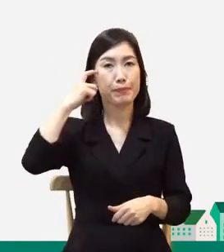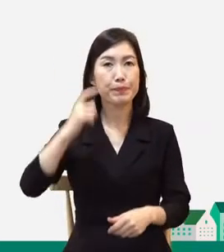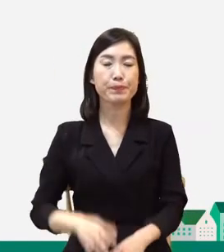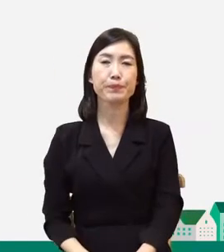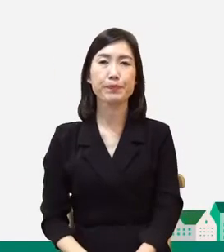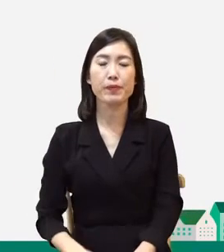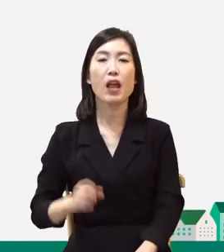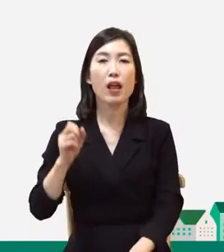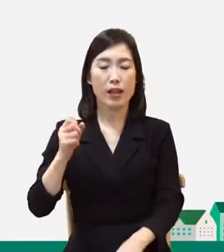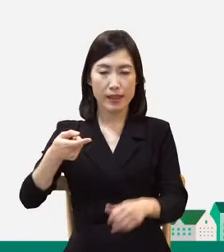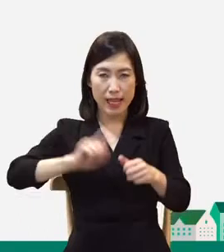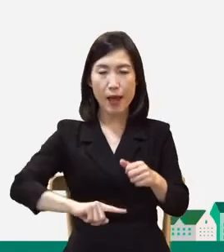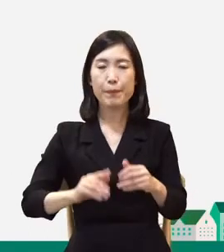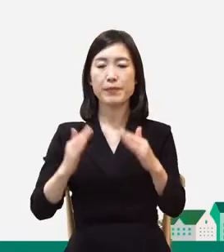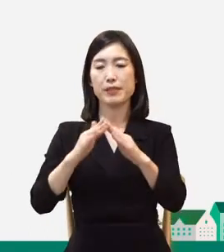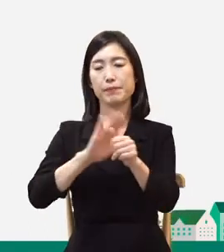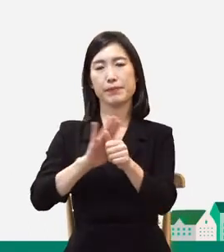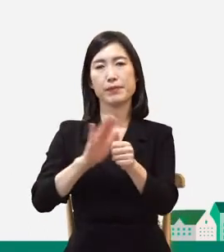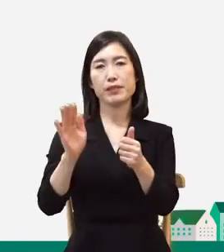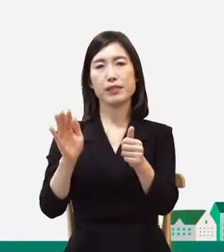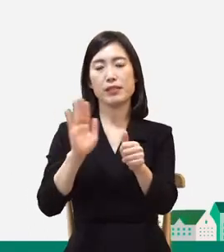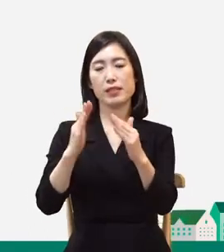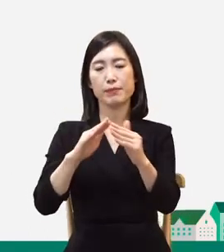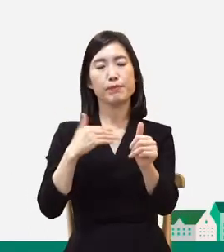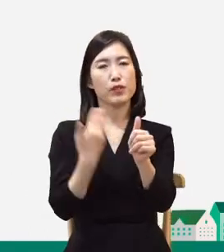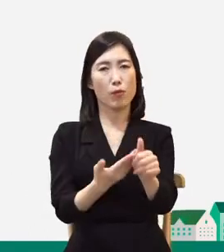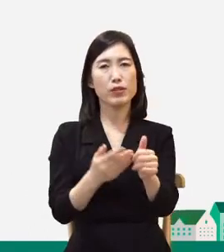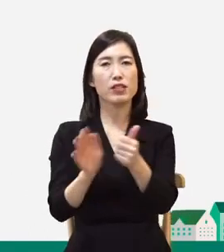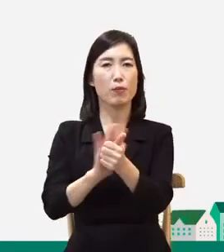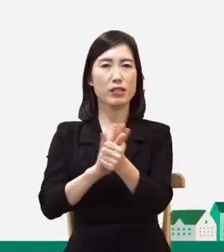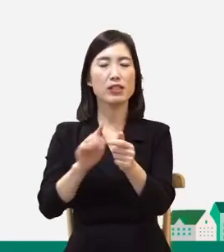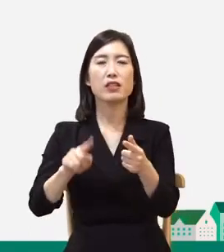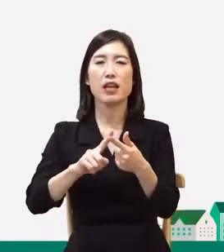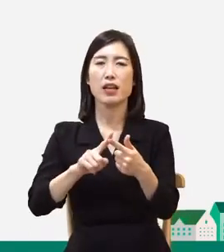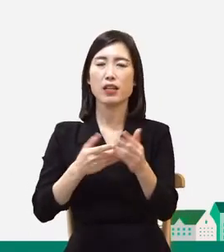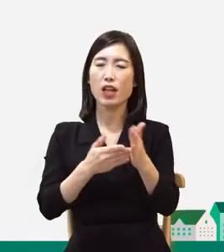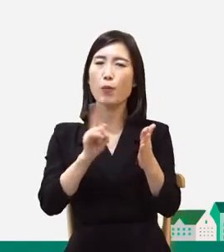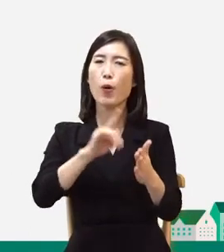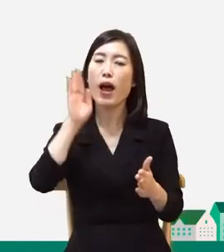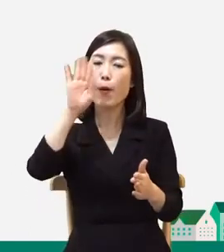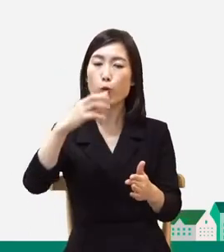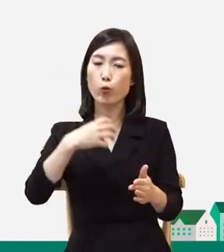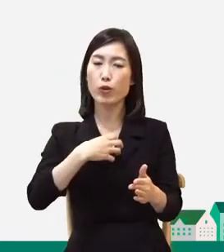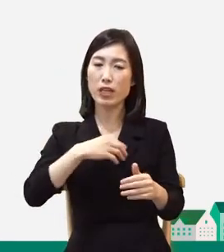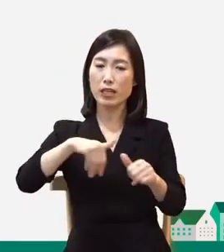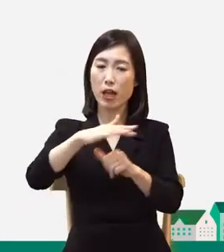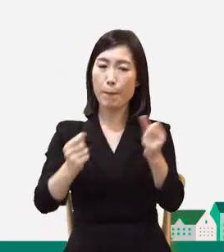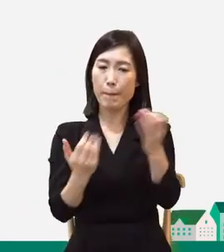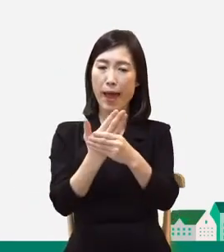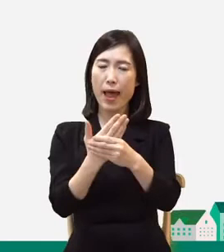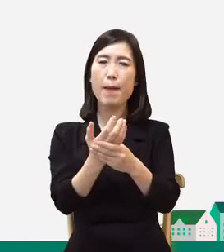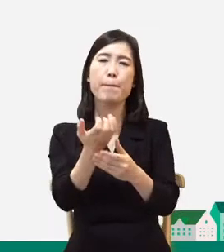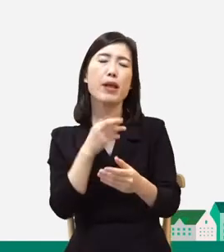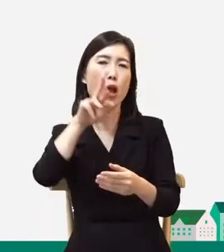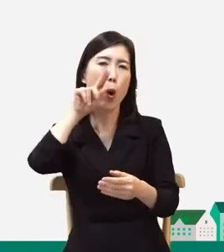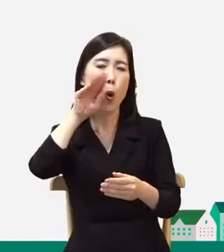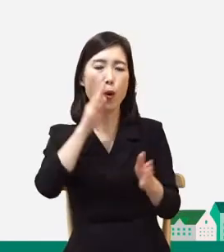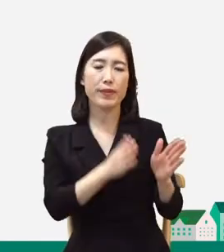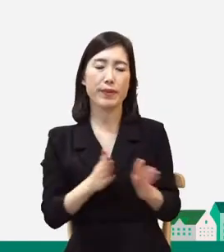다음은 지원주택 서비스 연구를 위한 제안입니다. 위기 상황 발생에 대한 대비.